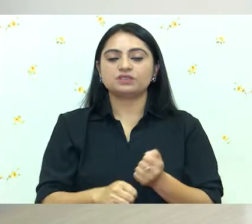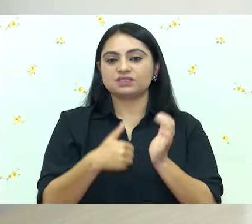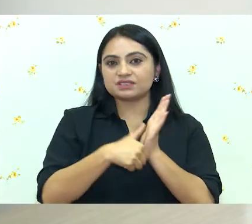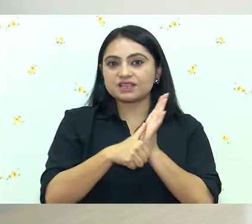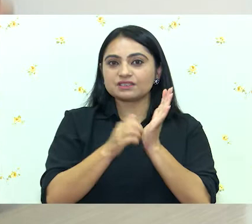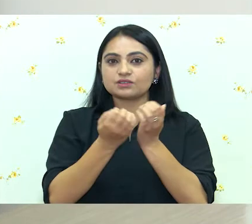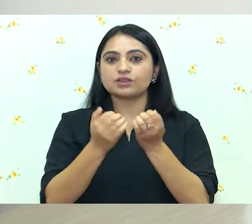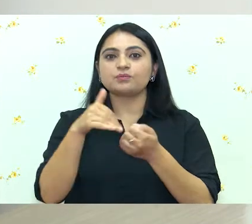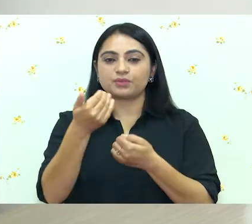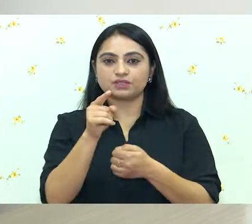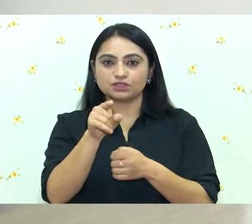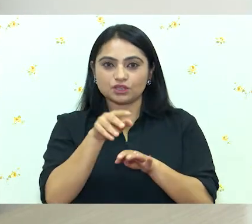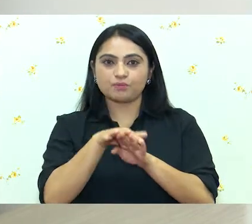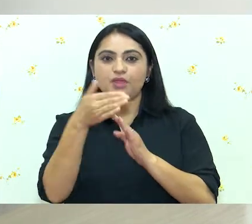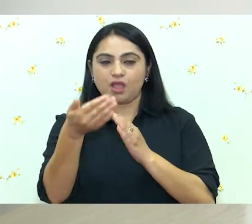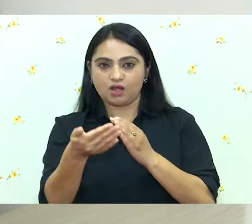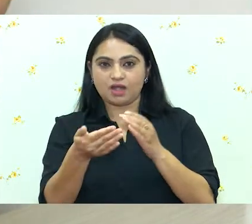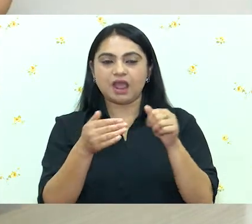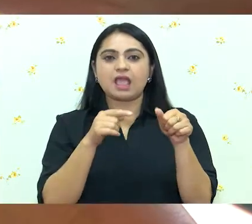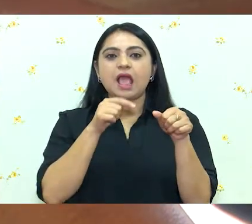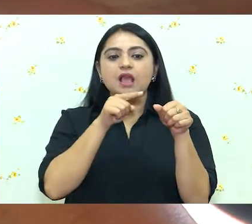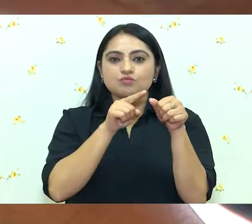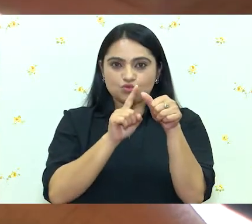भइसकेपछि यहाँलाई बाएँ हातको बुढी औँला